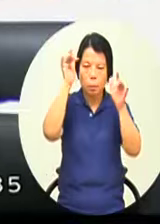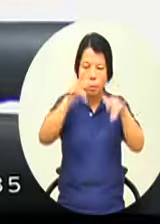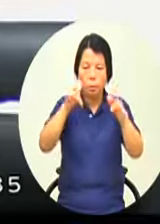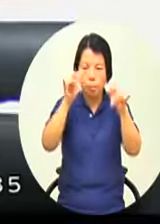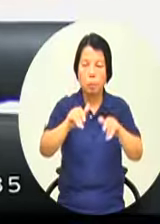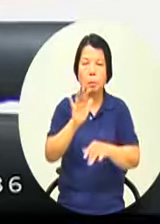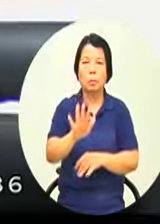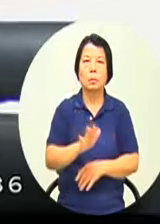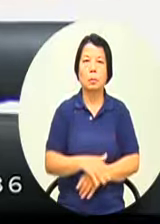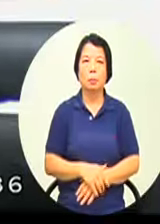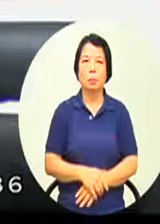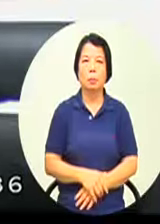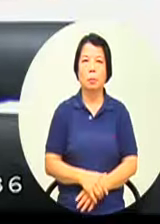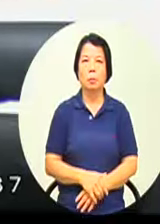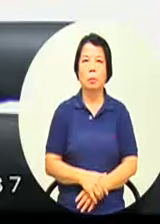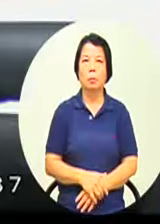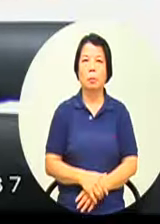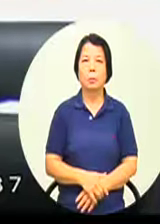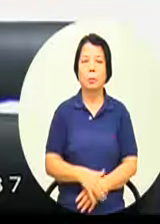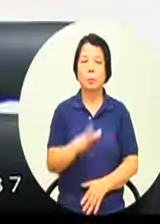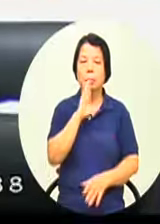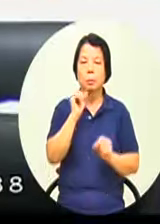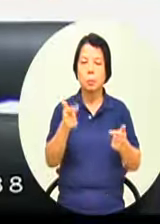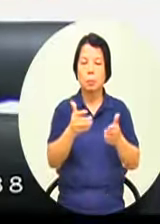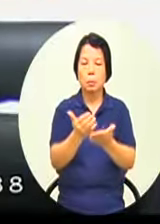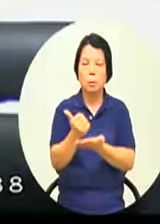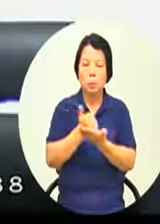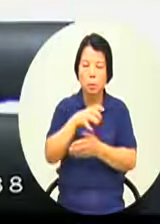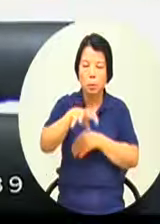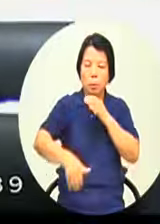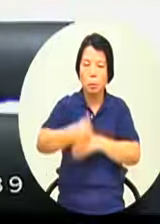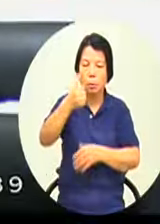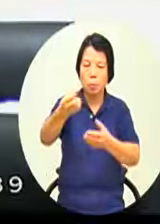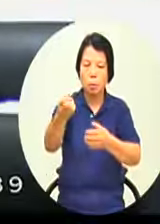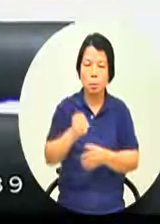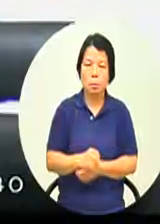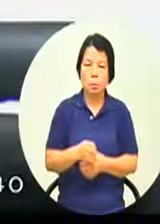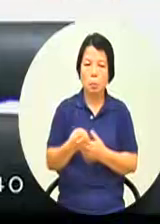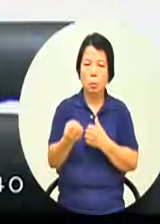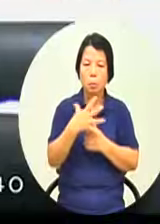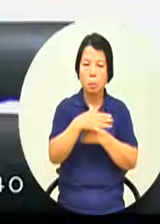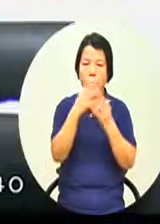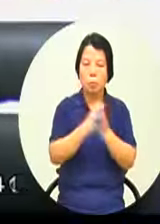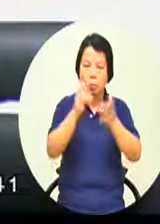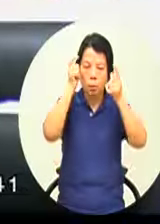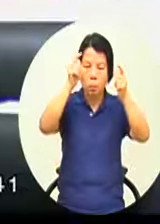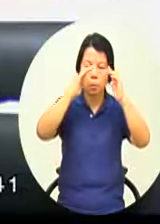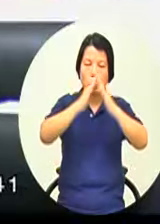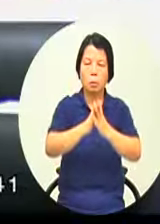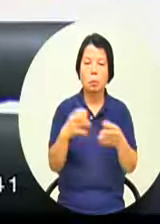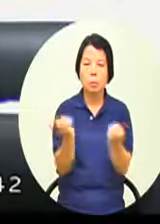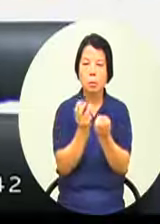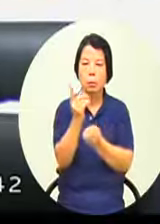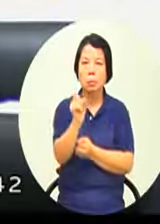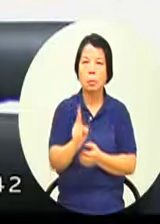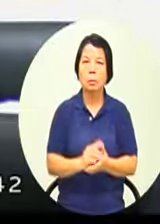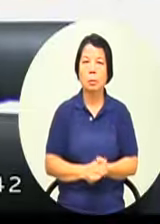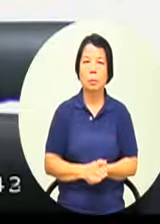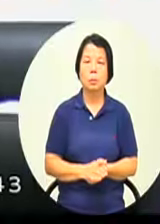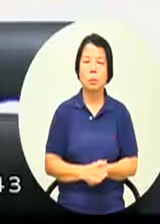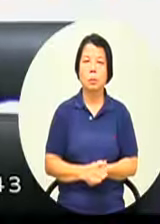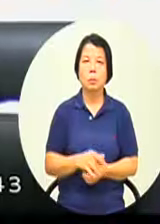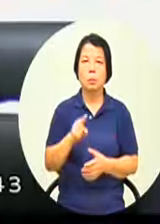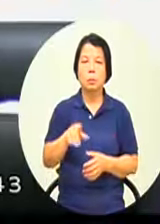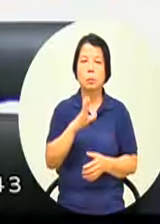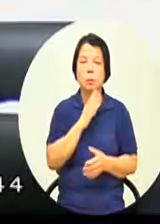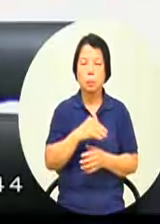雨。那么是不是可以请局长告诉我们，高雄市出了什么问题？如果像你讲，这个